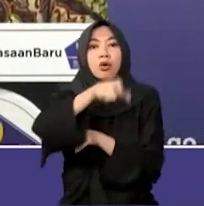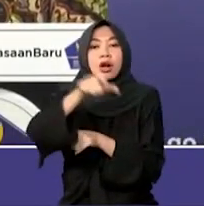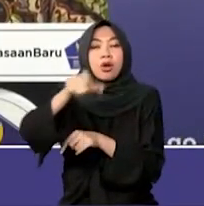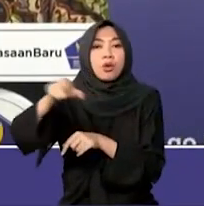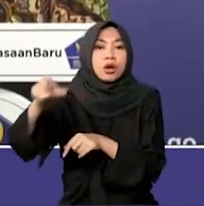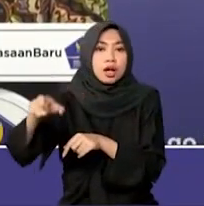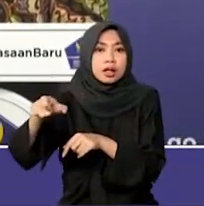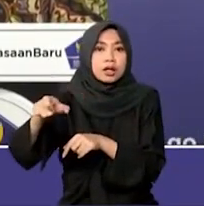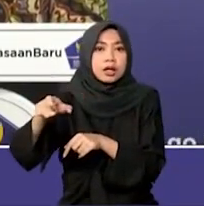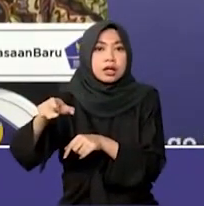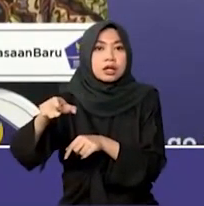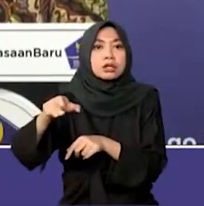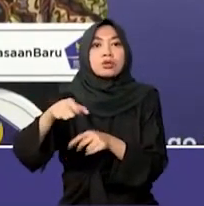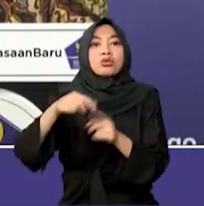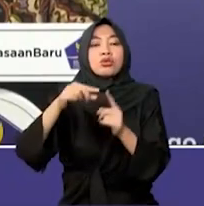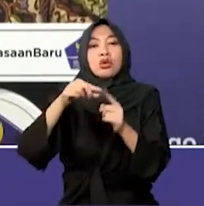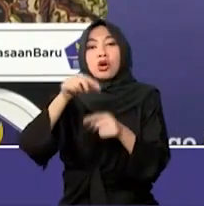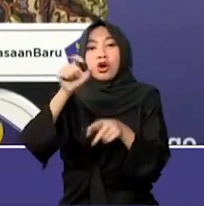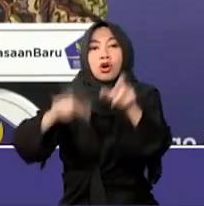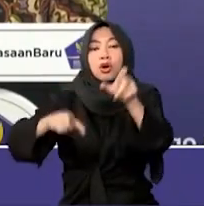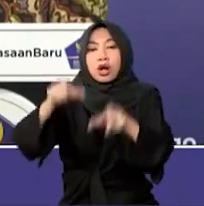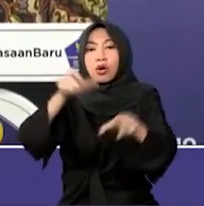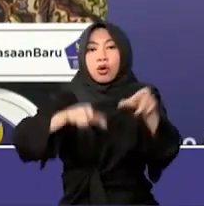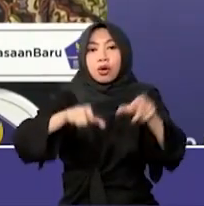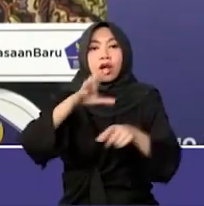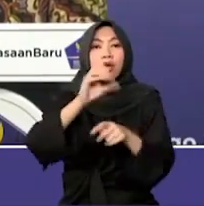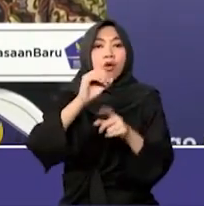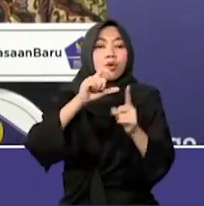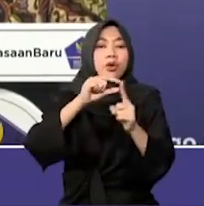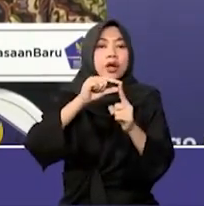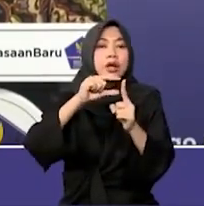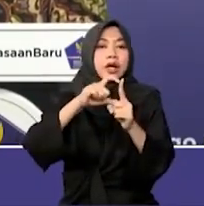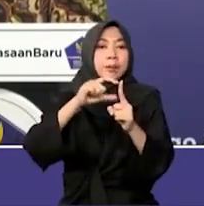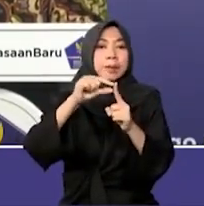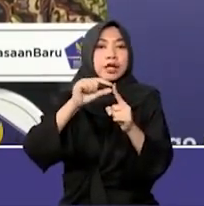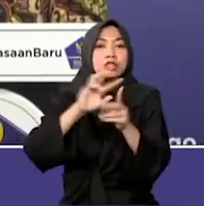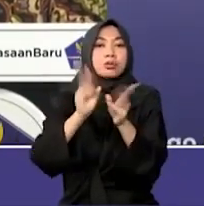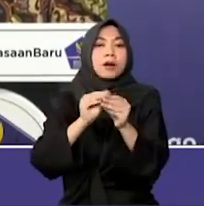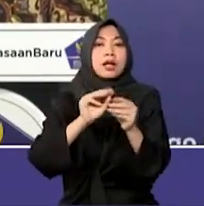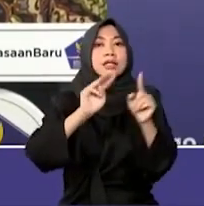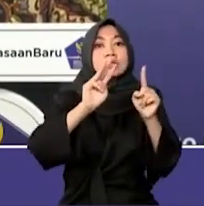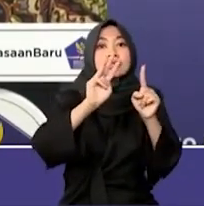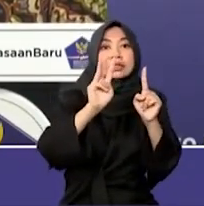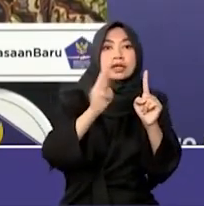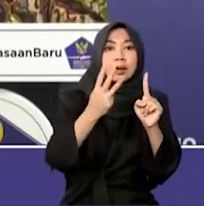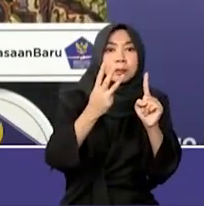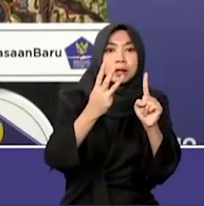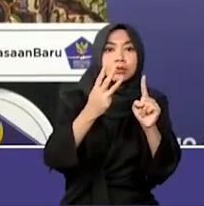dan pengawasan terhadap pasien dalam pengawasan sebanyak